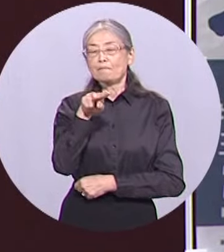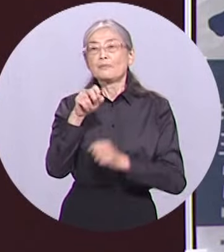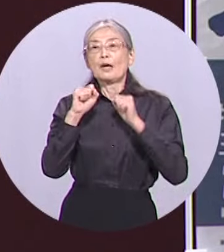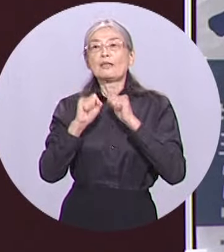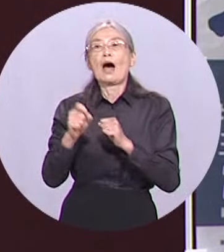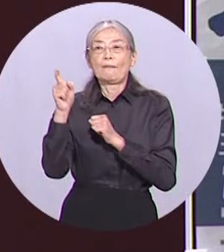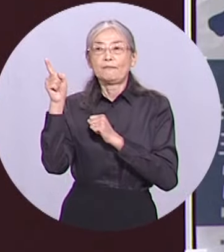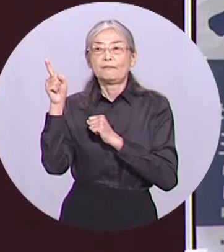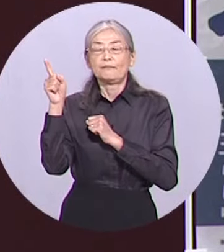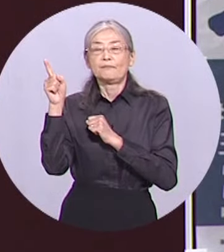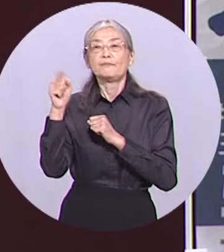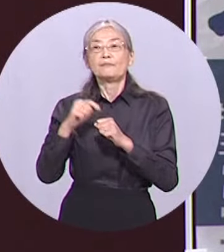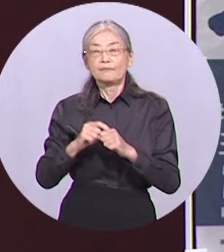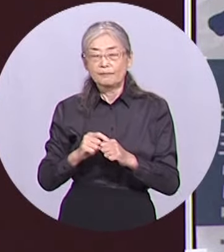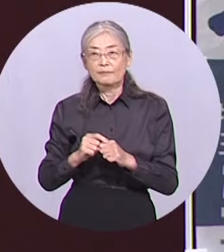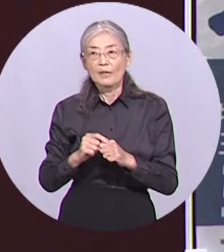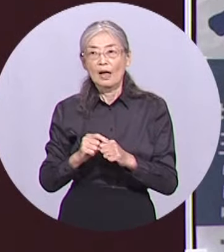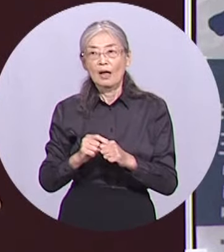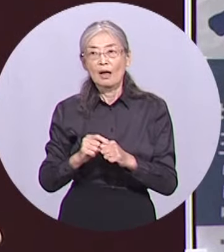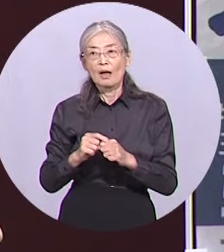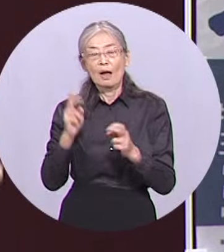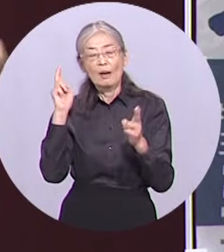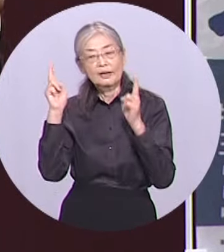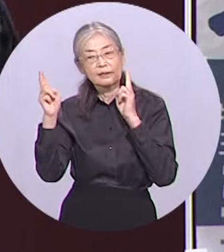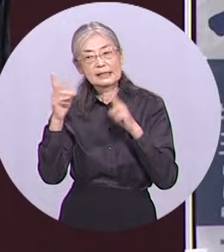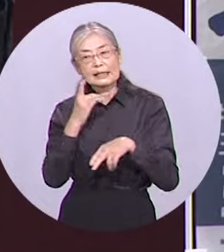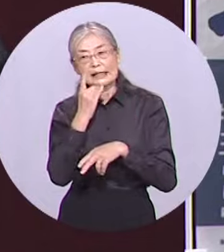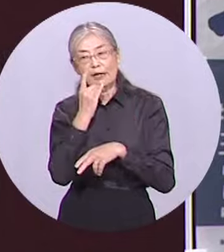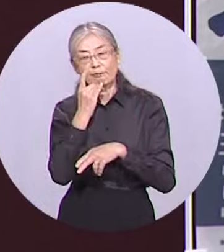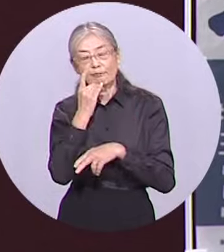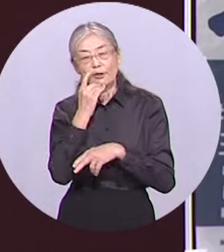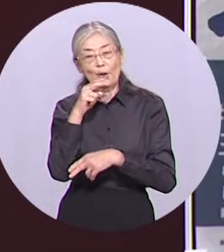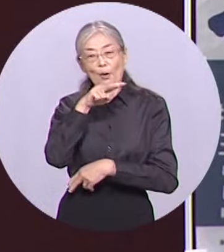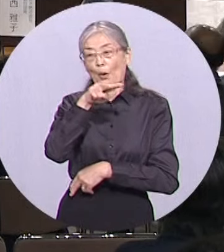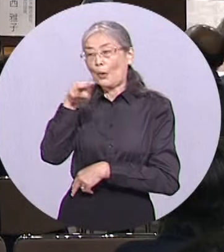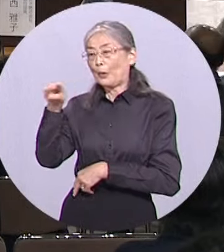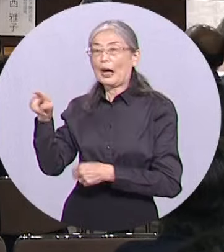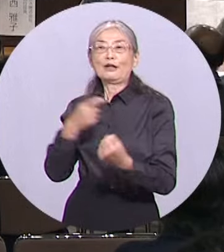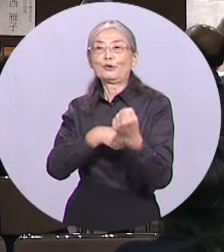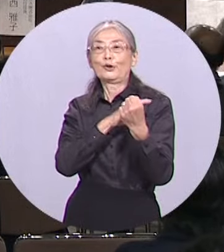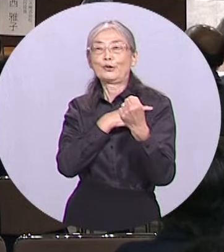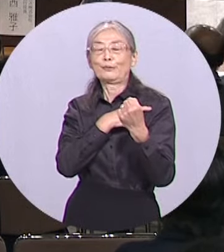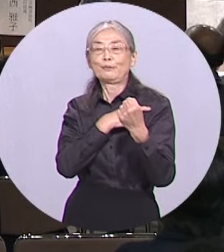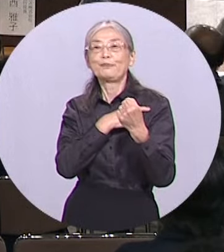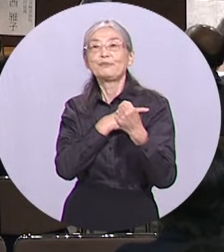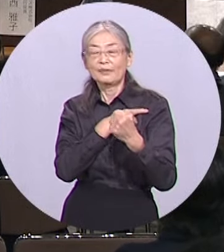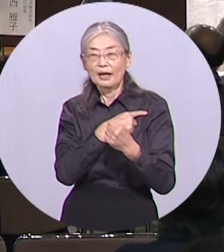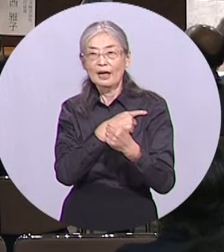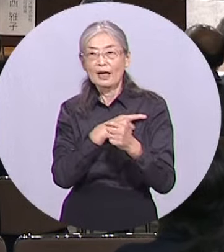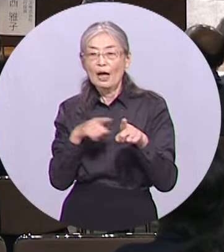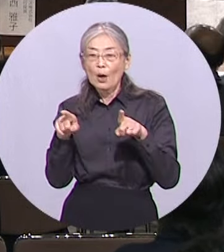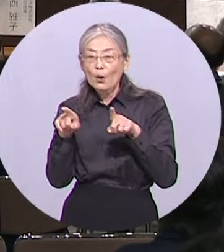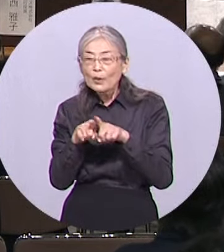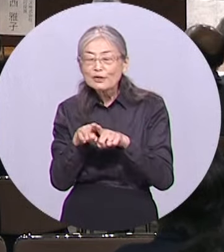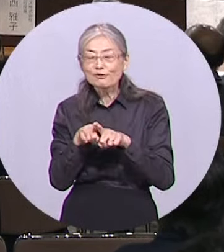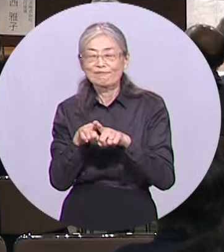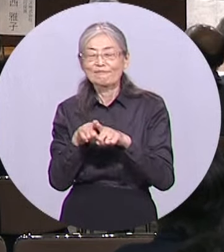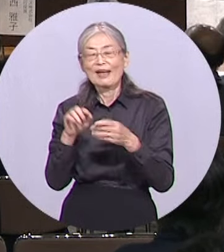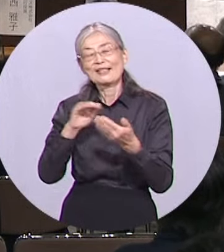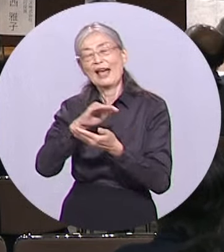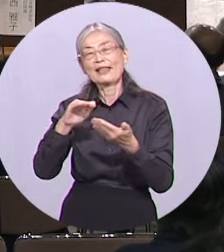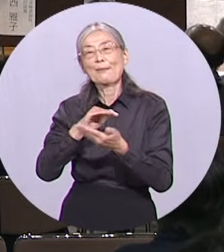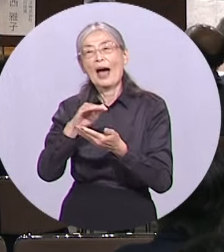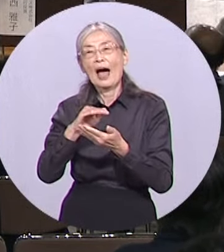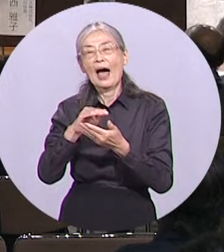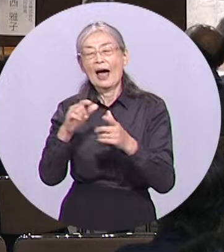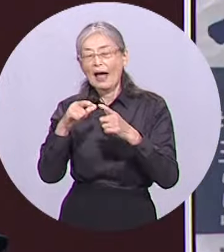。ですからこれから私は企業に期待しているところは、その俯瞰力であり、 Made with 埼玉によって、でそして